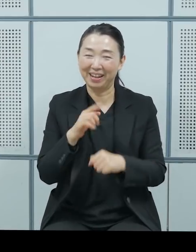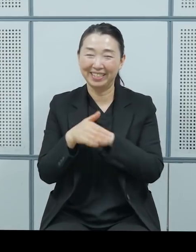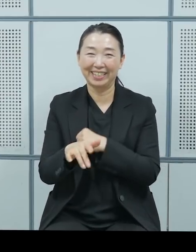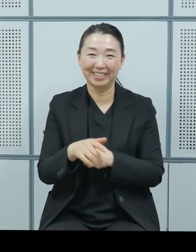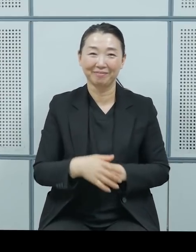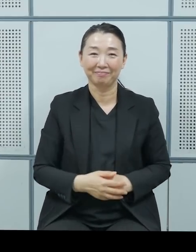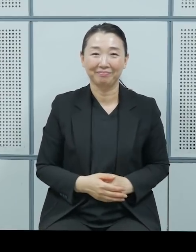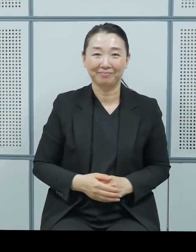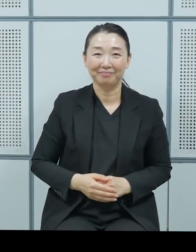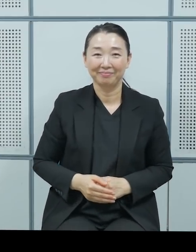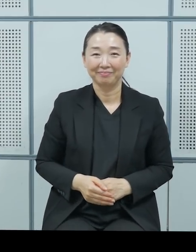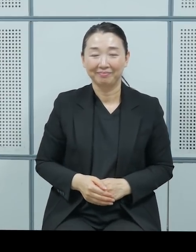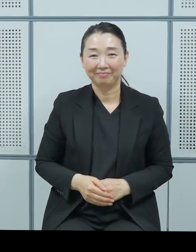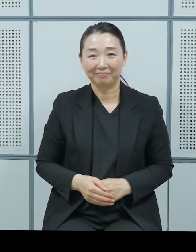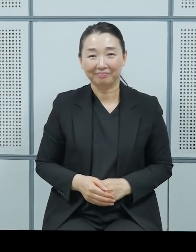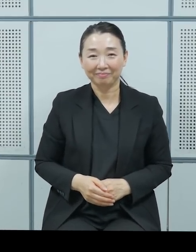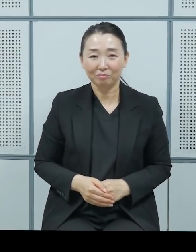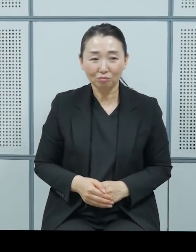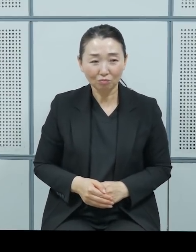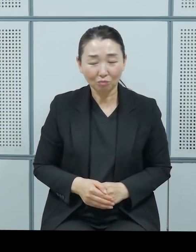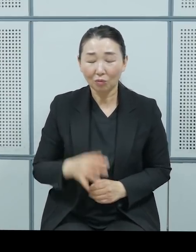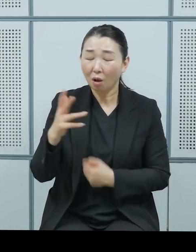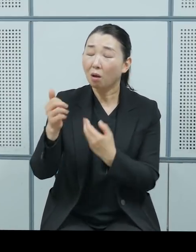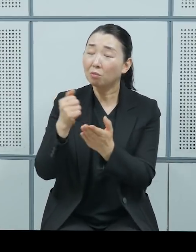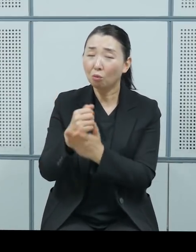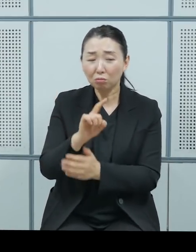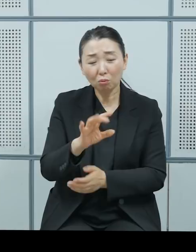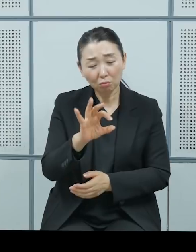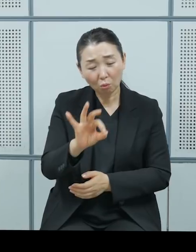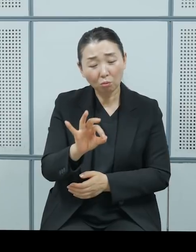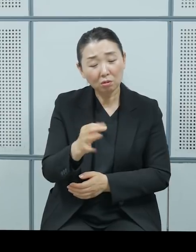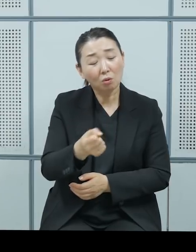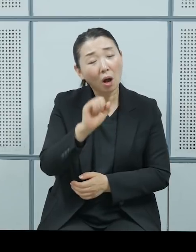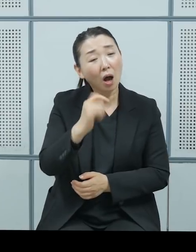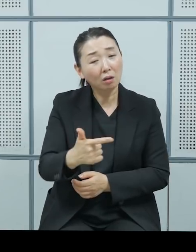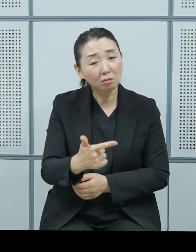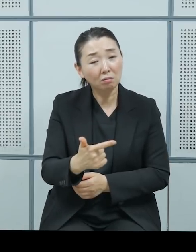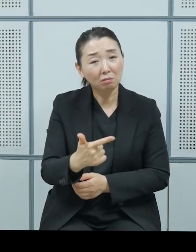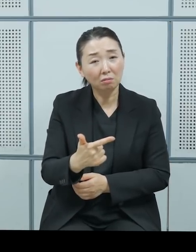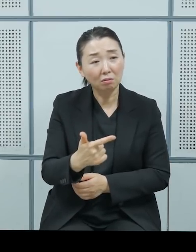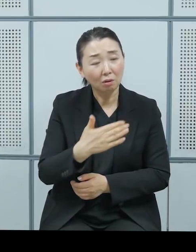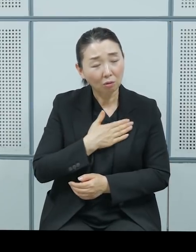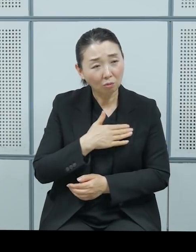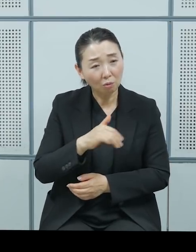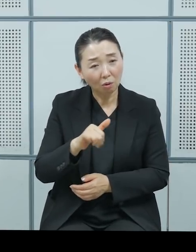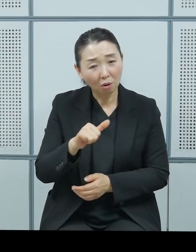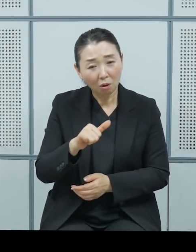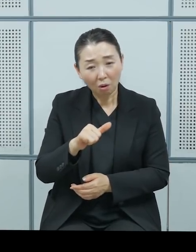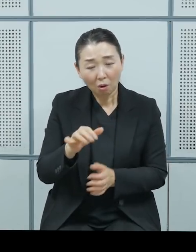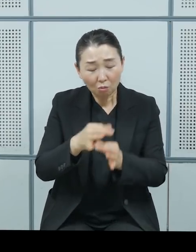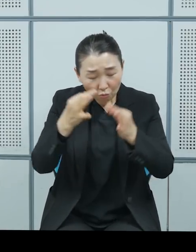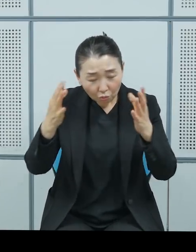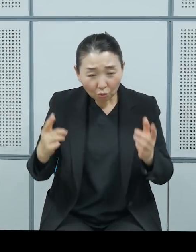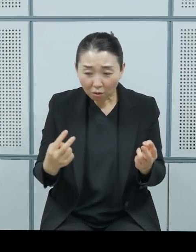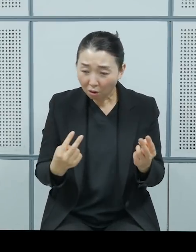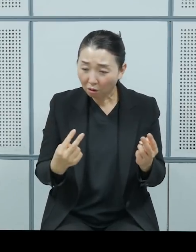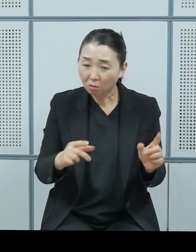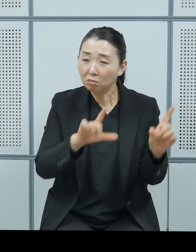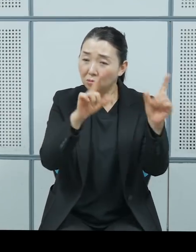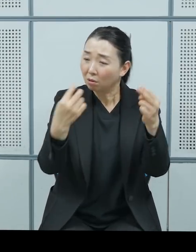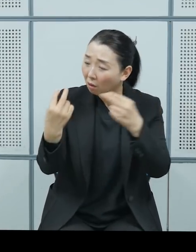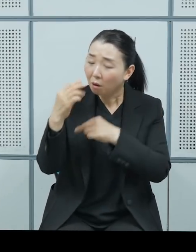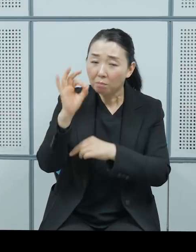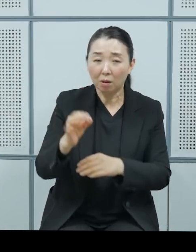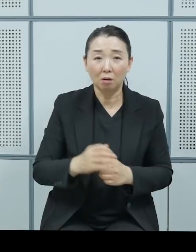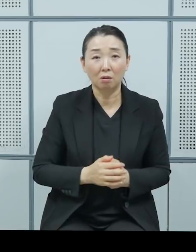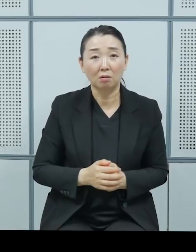이제 그랬더니만 그 돈 네 돈 아니다 이러는데 너 그동안 어떻게 살았는지 돌아봐라 이러시는 거예요. 예. 제가